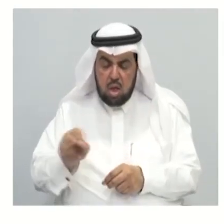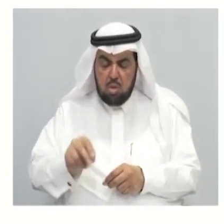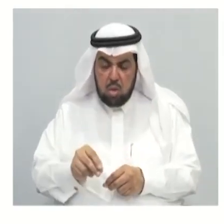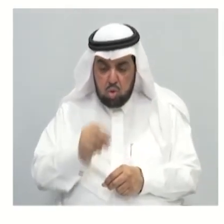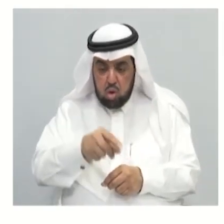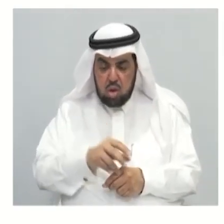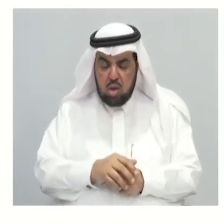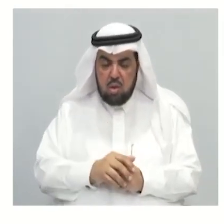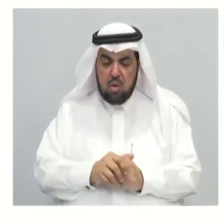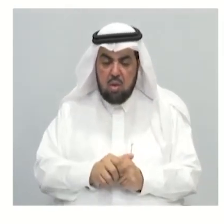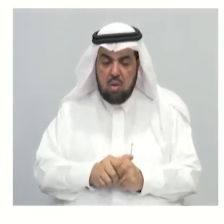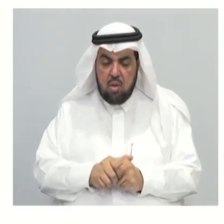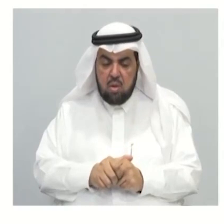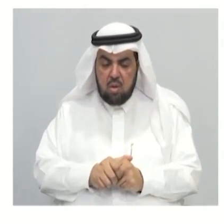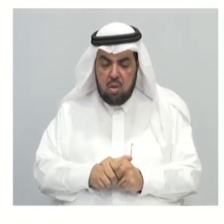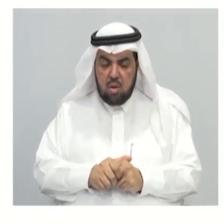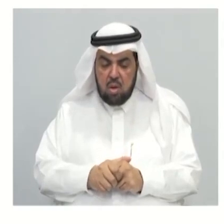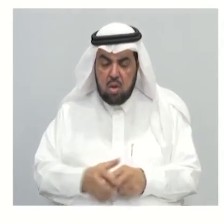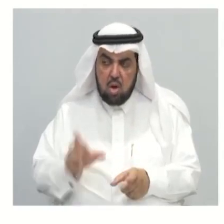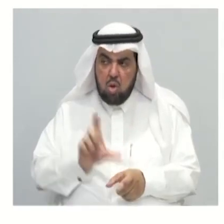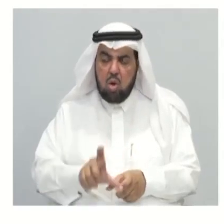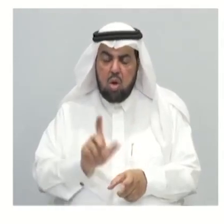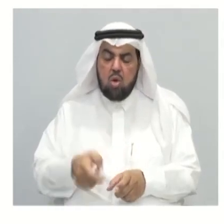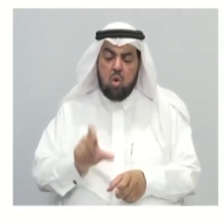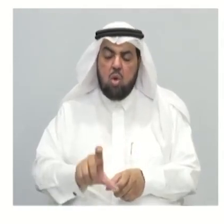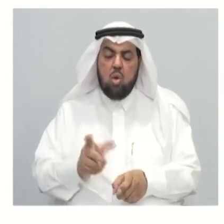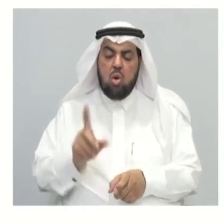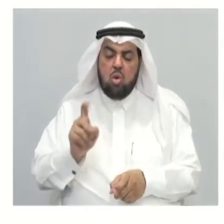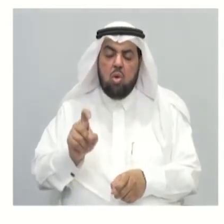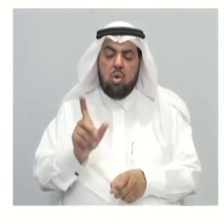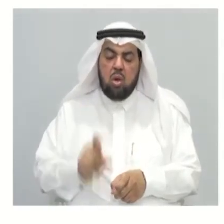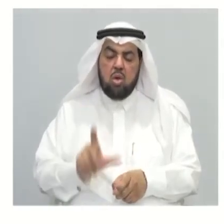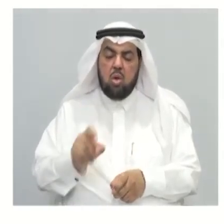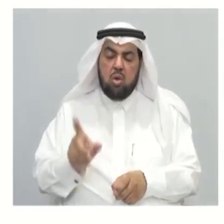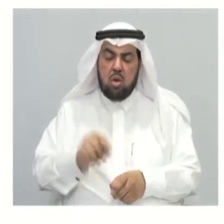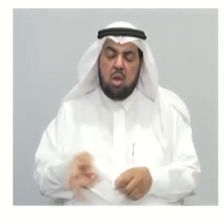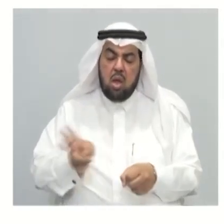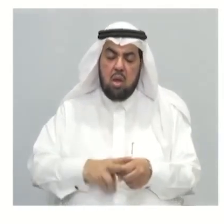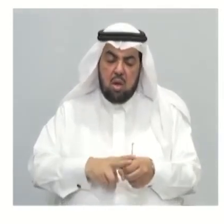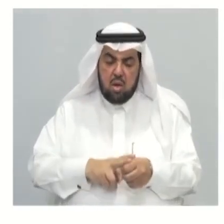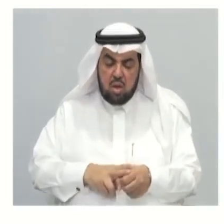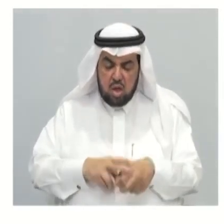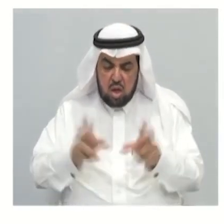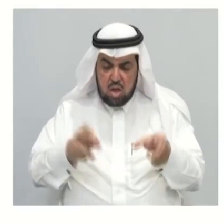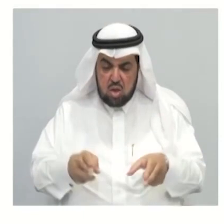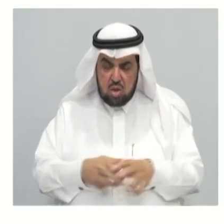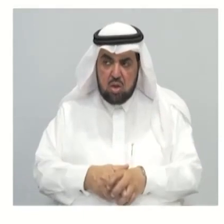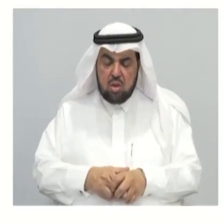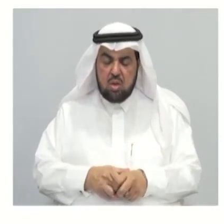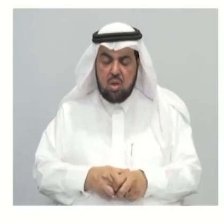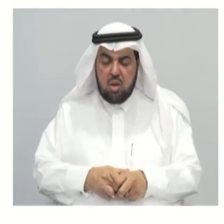الموجود لدي ثم بالكنترول دي كما قلنا لتكرار هذا